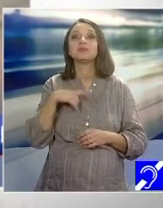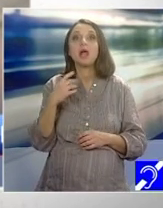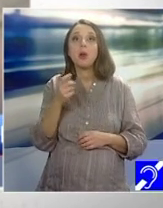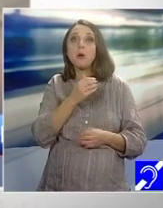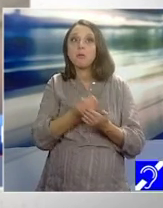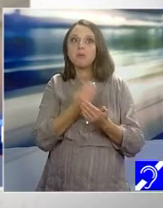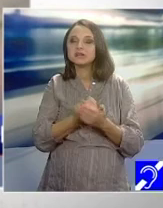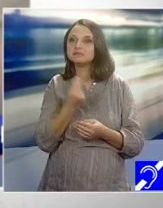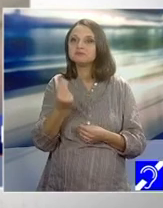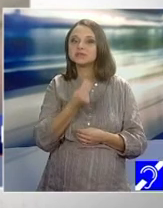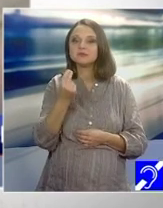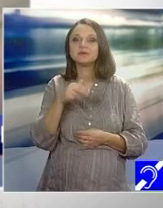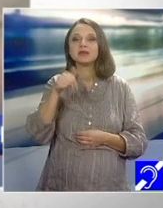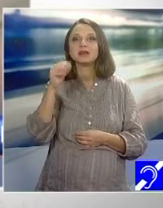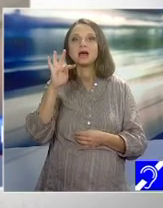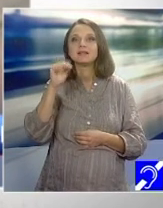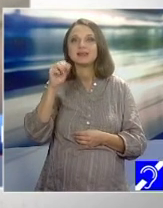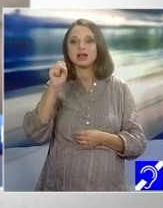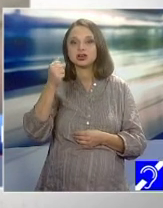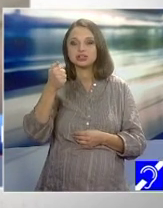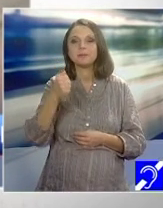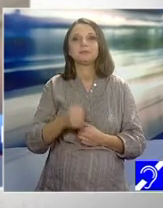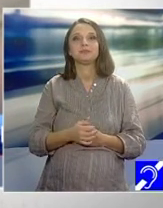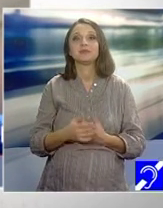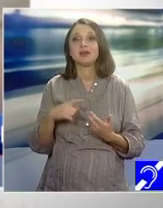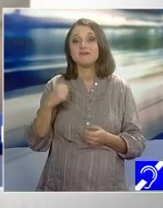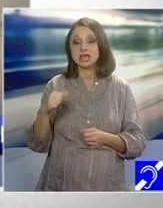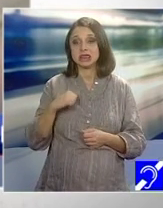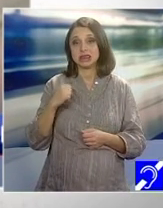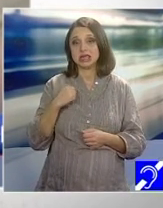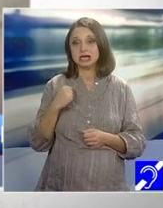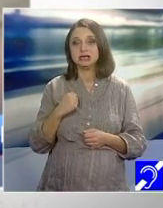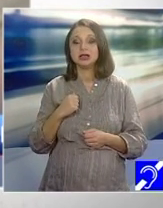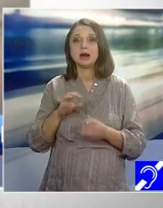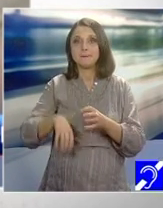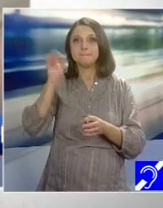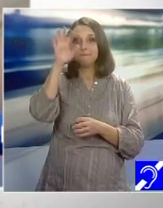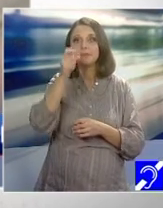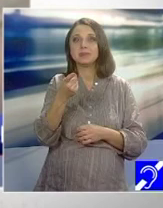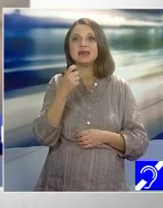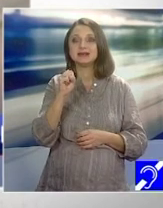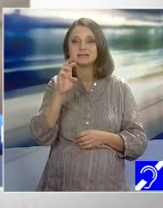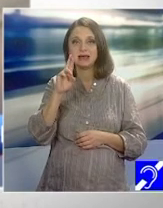incredibilă și a Natașei Kovacevici, o tânără basketbalistă din Serbia.